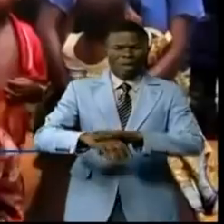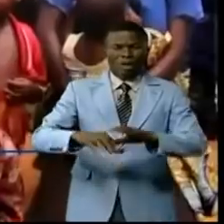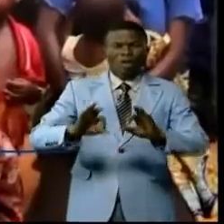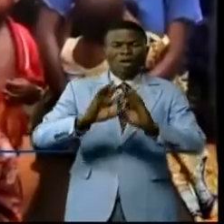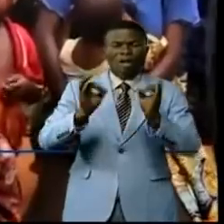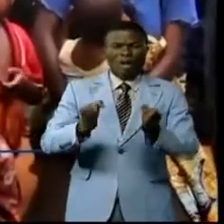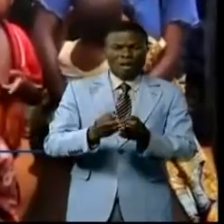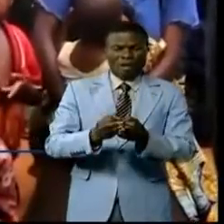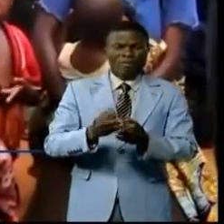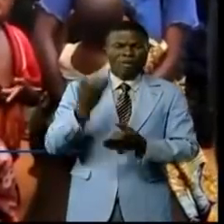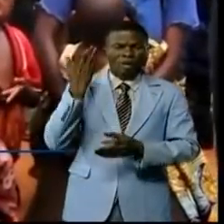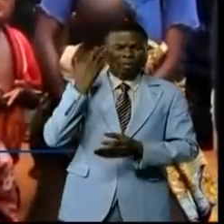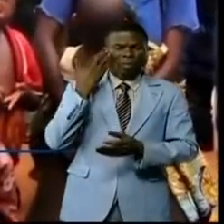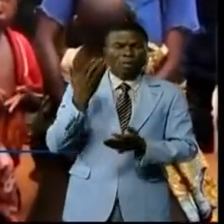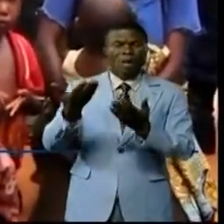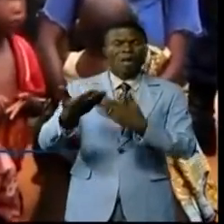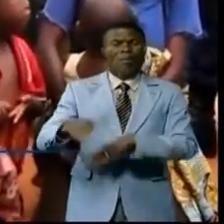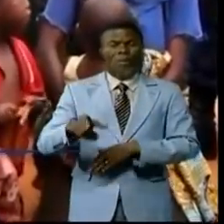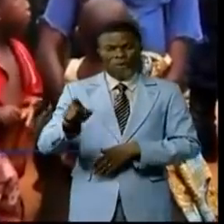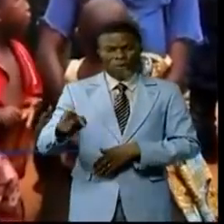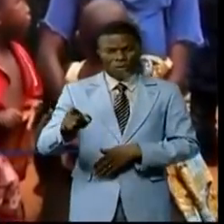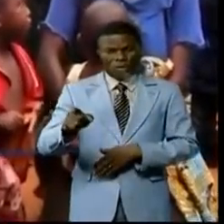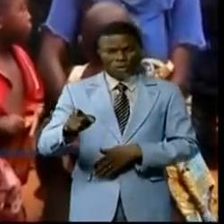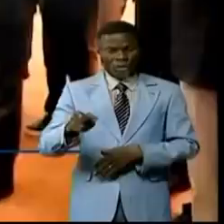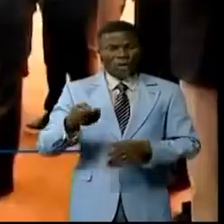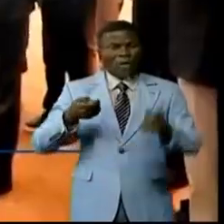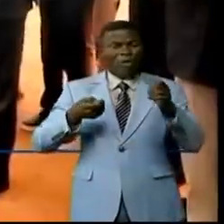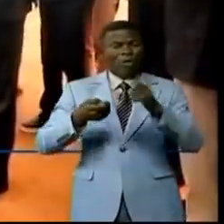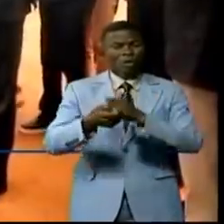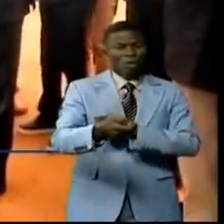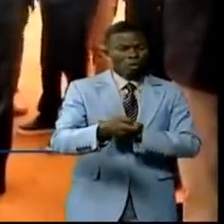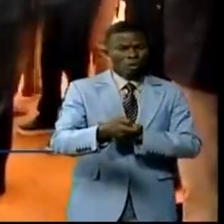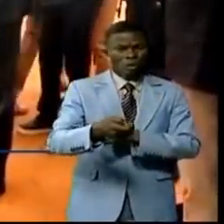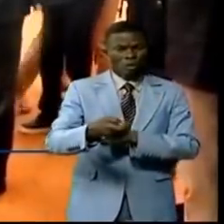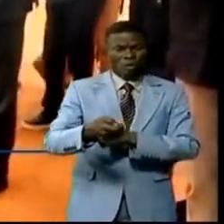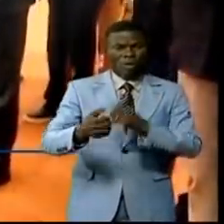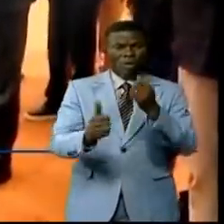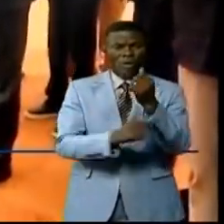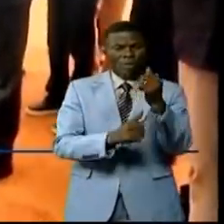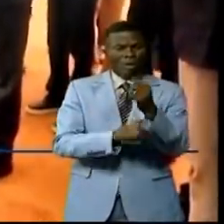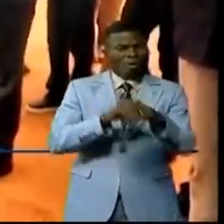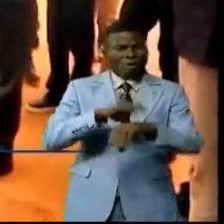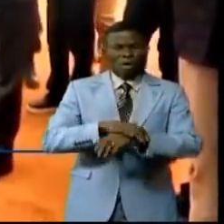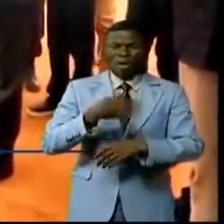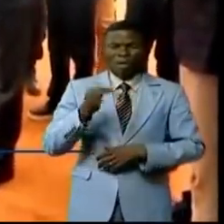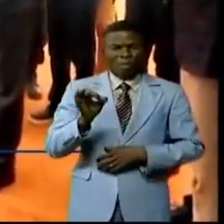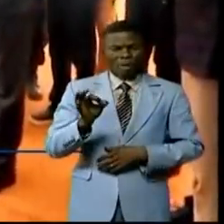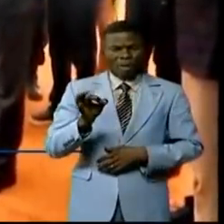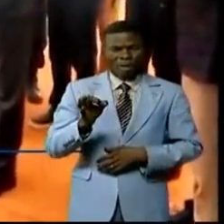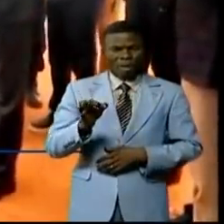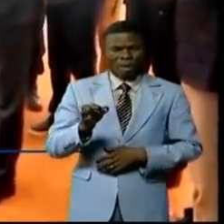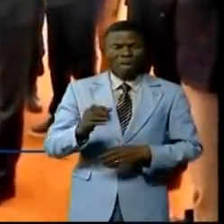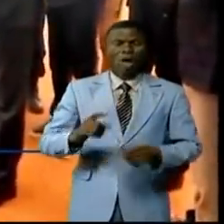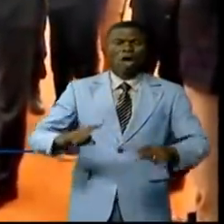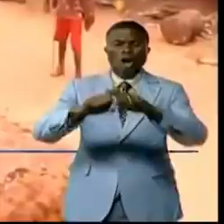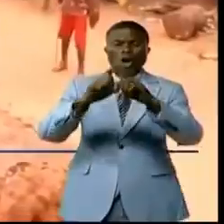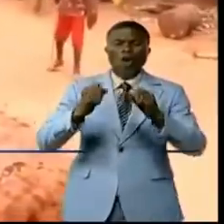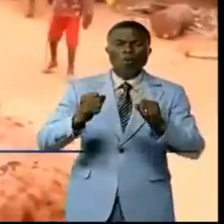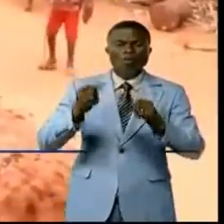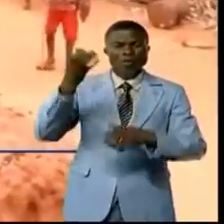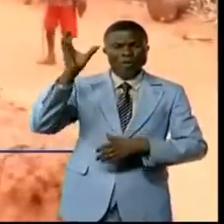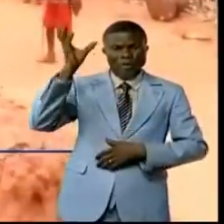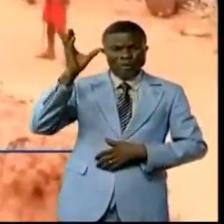Mouji, une petite de son état, qui a été assassinée par les personnes non autrement identifiées dans un conflit de pouvoir coutumier